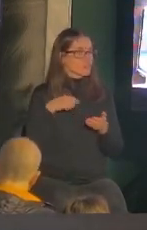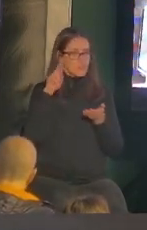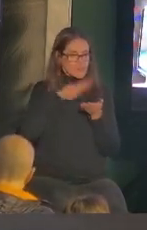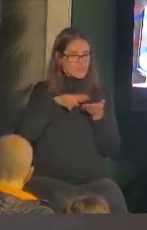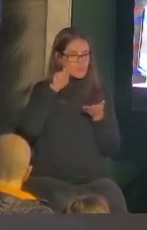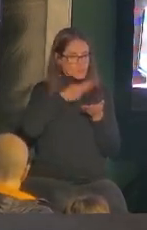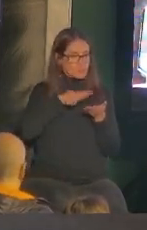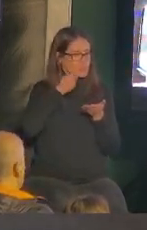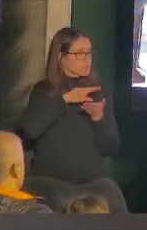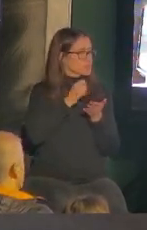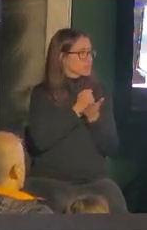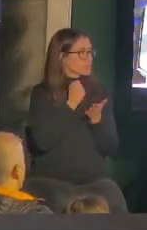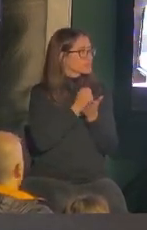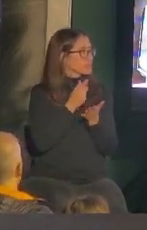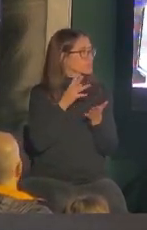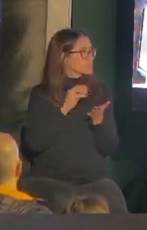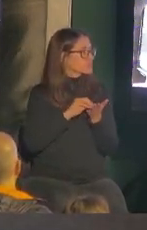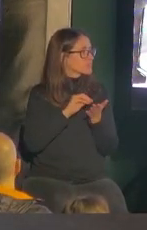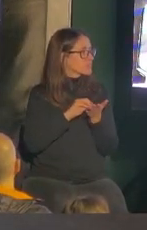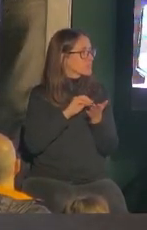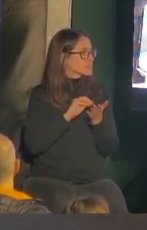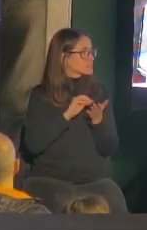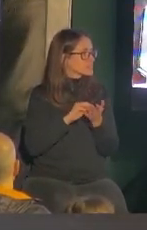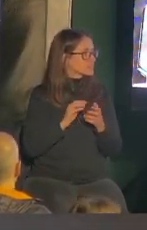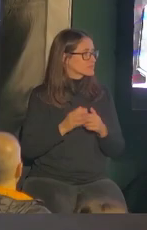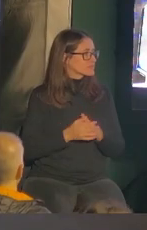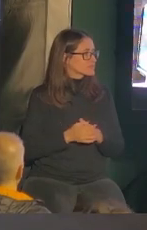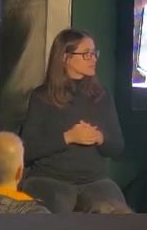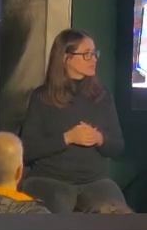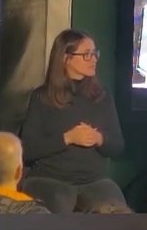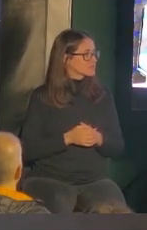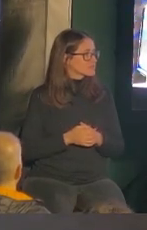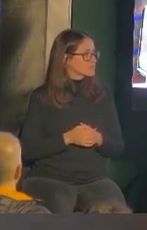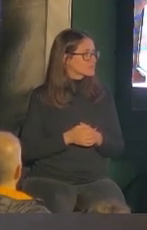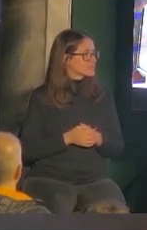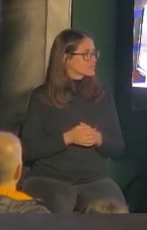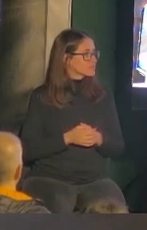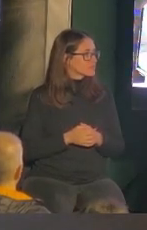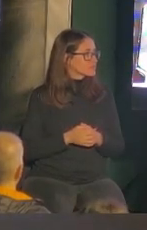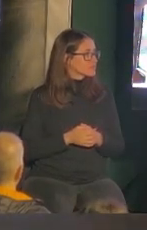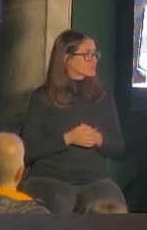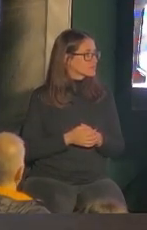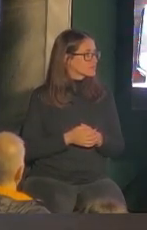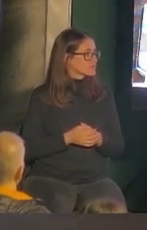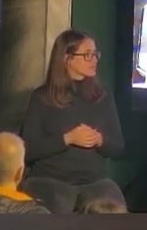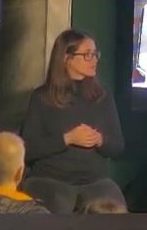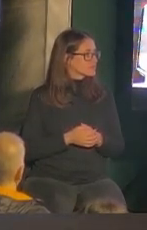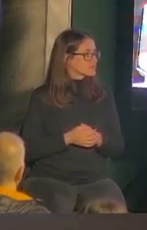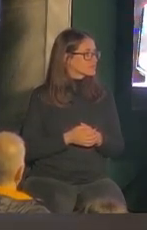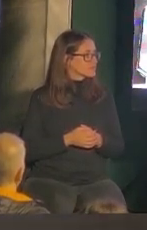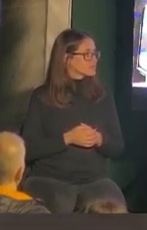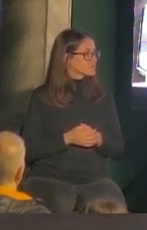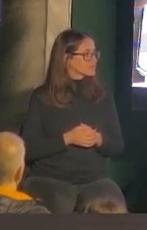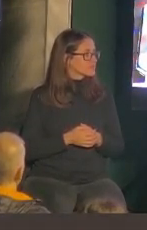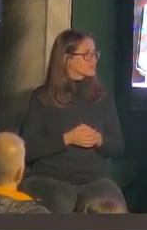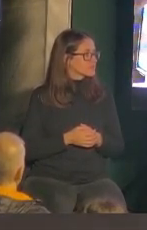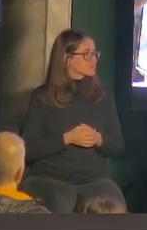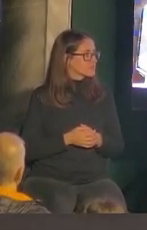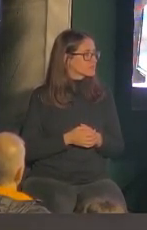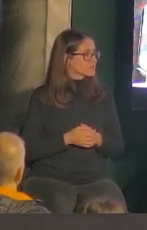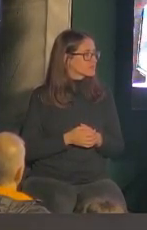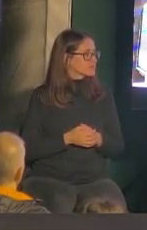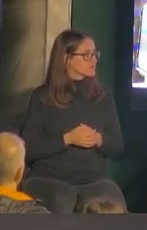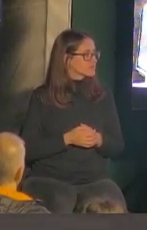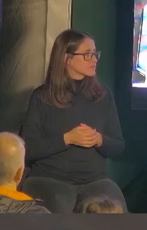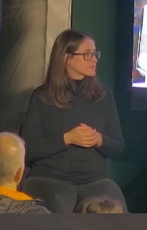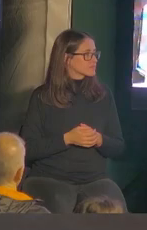classe. Per això, Enric. Val. I un cop ja tenim la barreja, el que farem